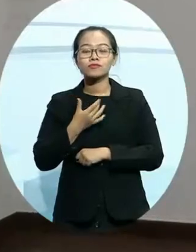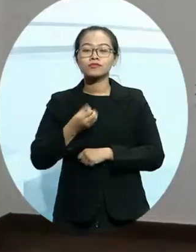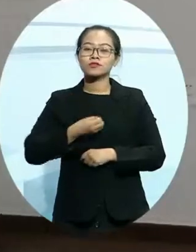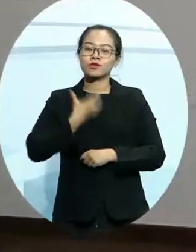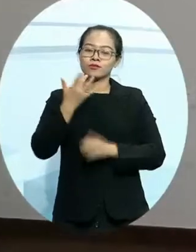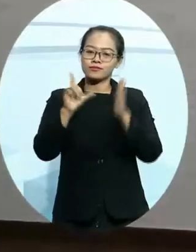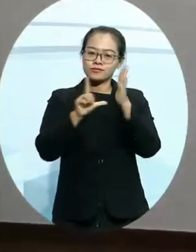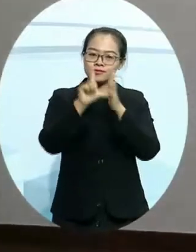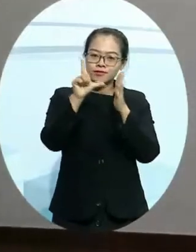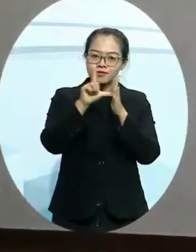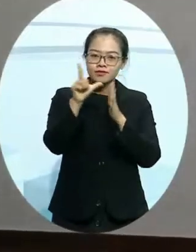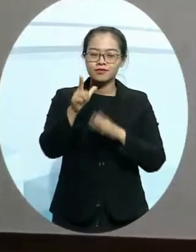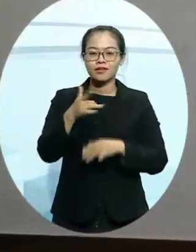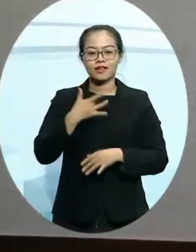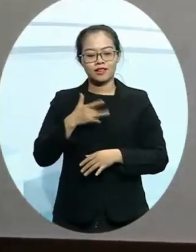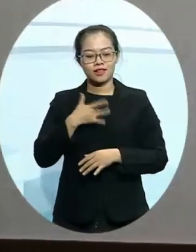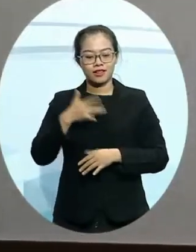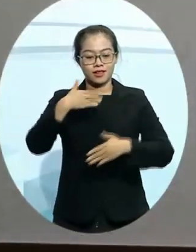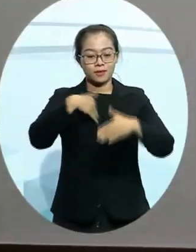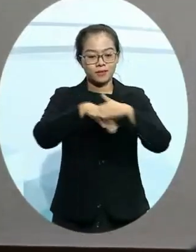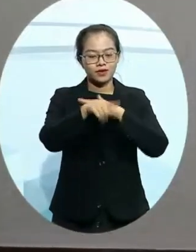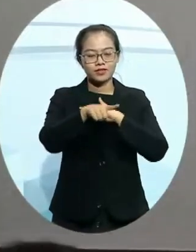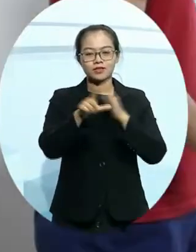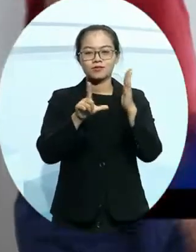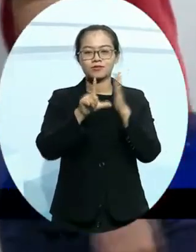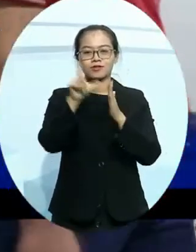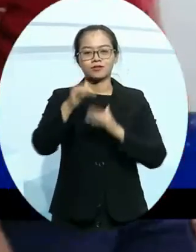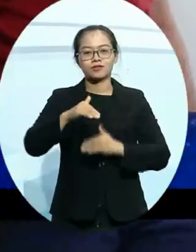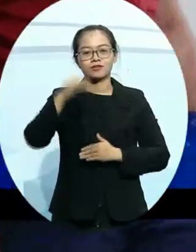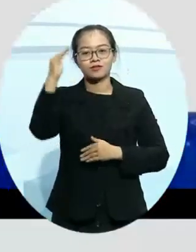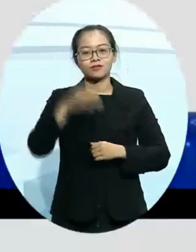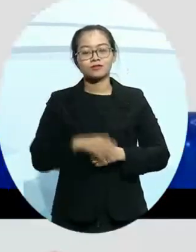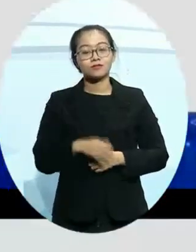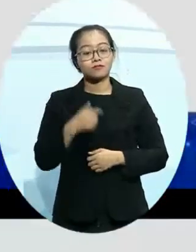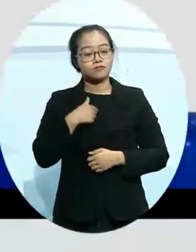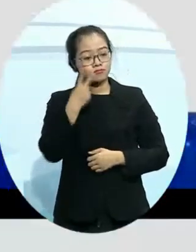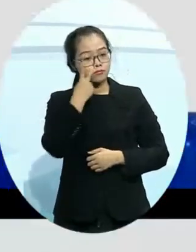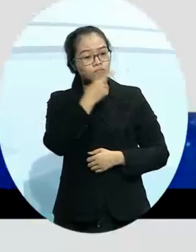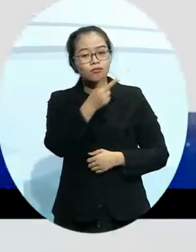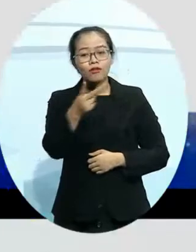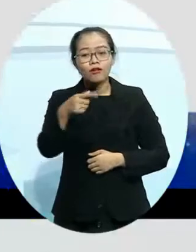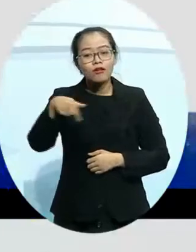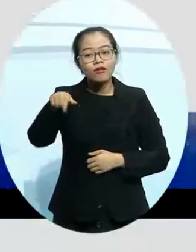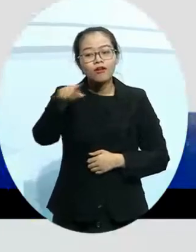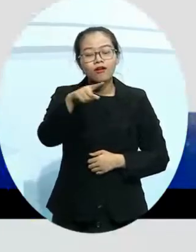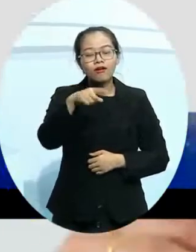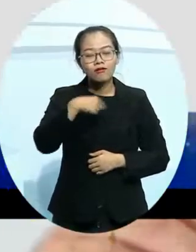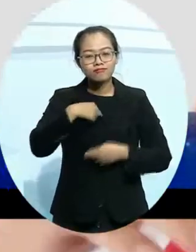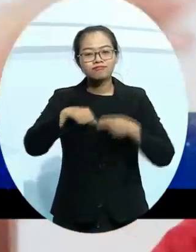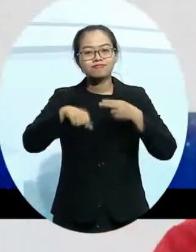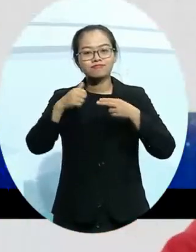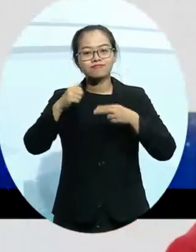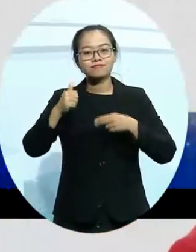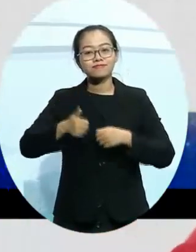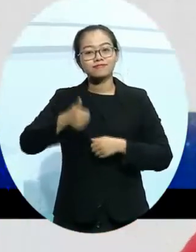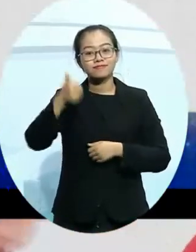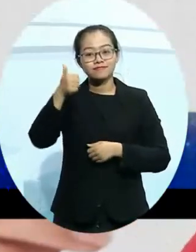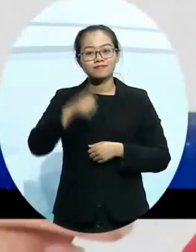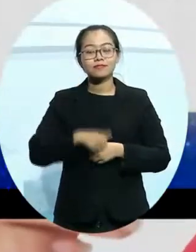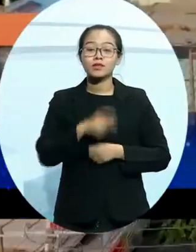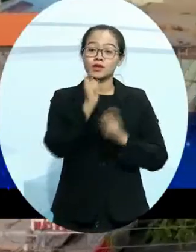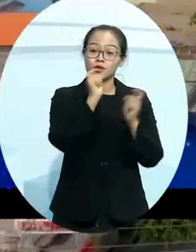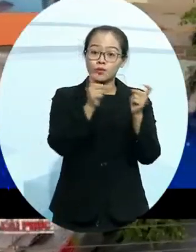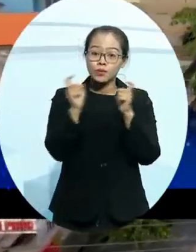lượng cùng hệ tiện ích nội khu đẳng cấp vượt trội. Không gian sống trong dự án này thì mình đánh giá rất là cao. Các cái tiện ích đầy đủ